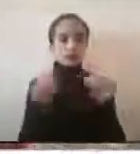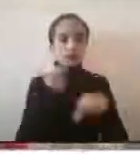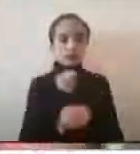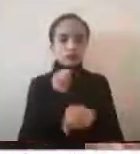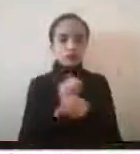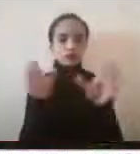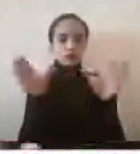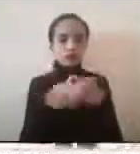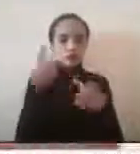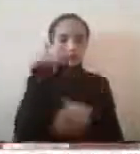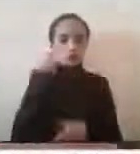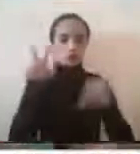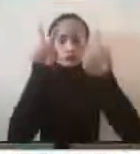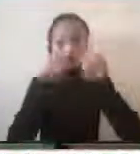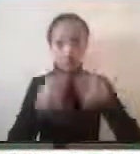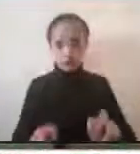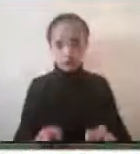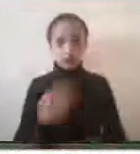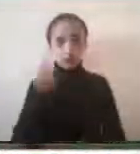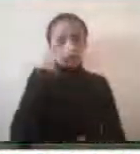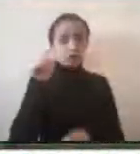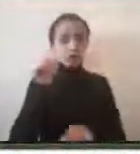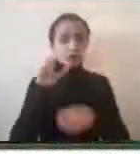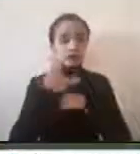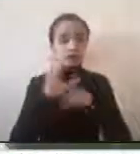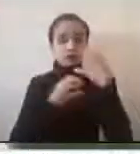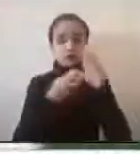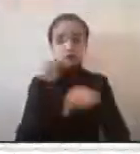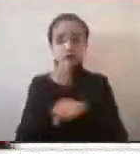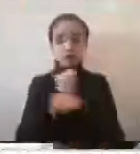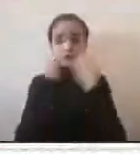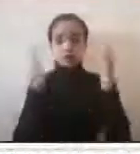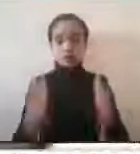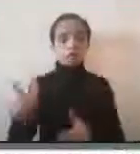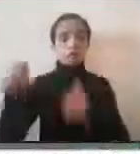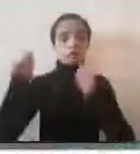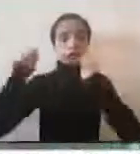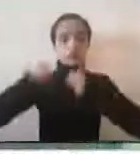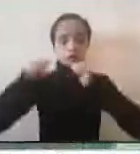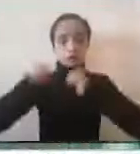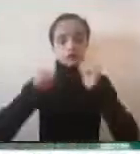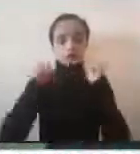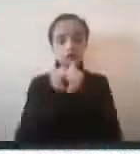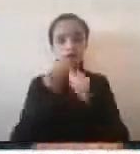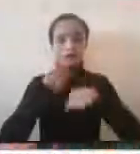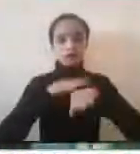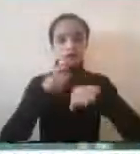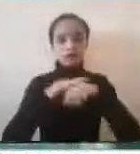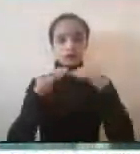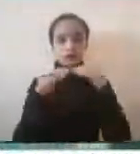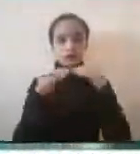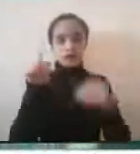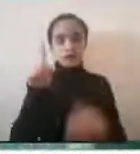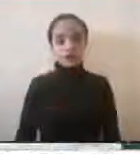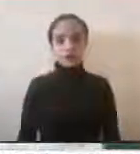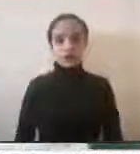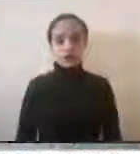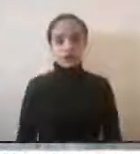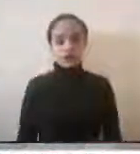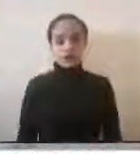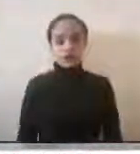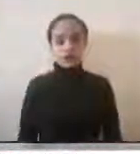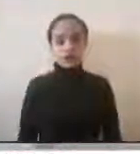Para sa construction worker na si Romeo, pabor siya na manatili sa Alert Level 1 ang Metro Manila. Narito ang kanyang naging pahayag.